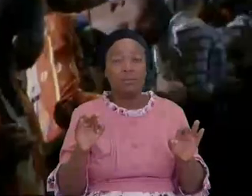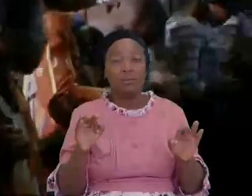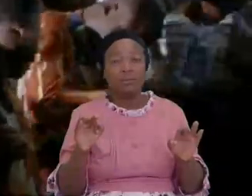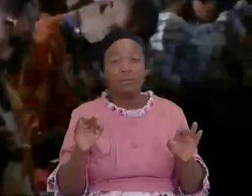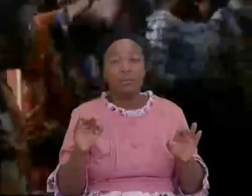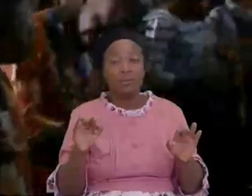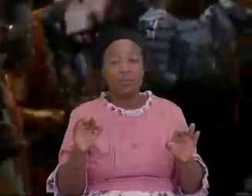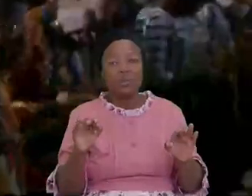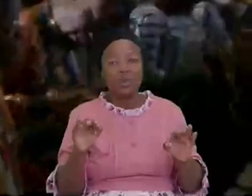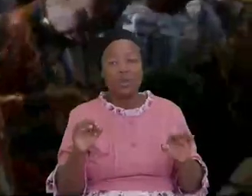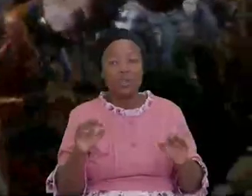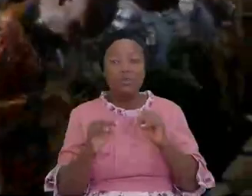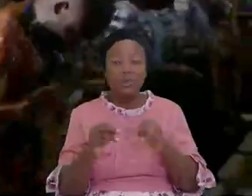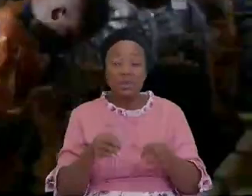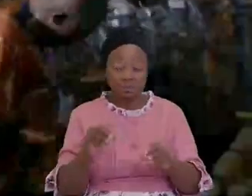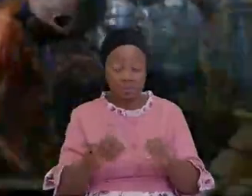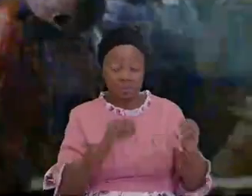S'il y a de cordes à tes pieds,